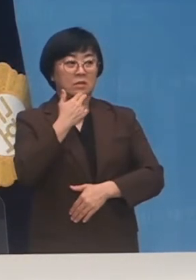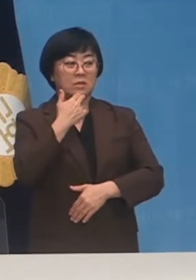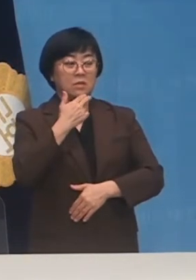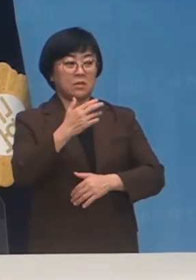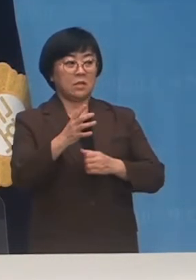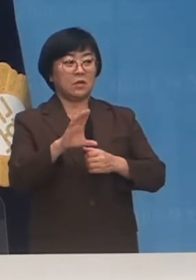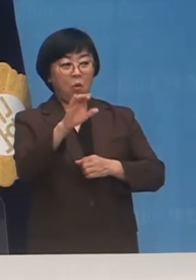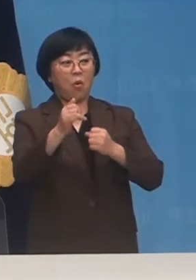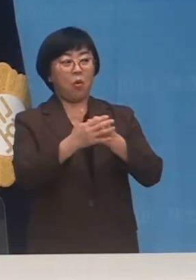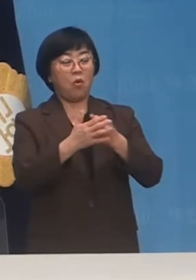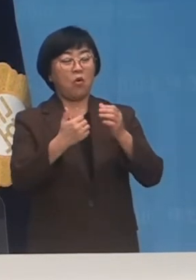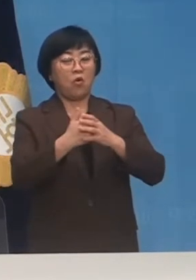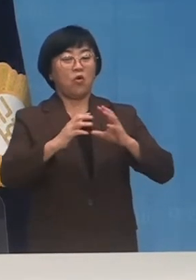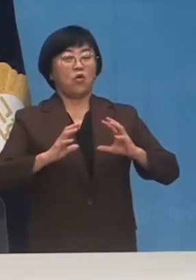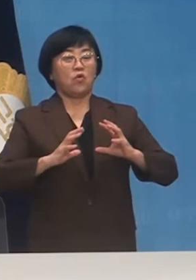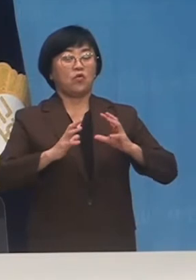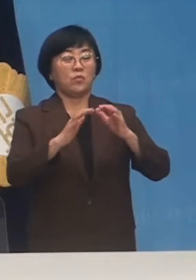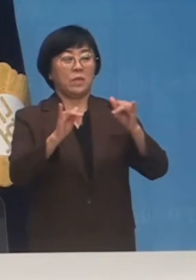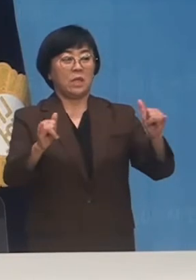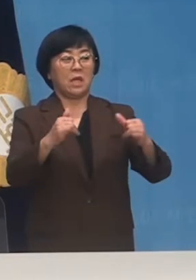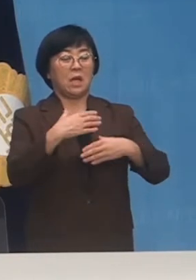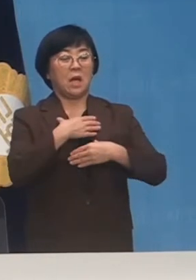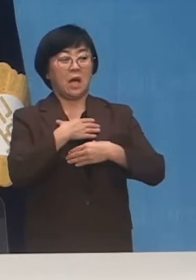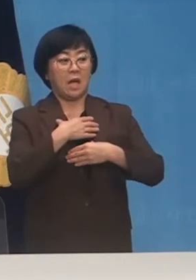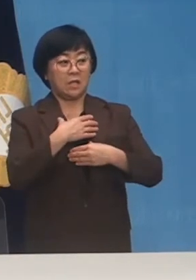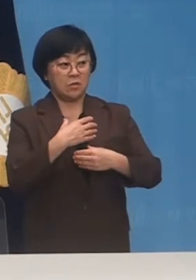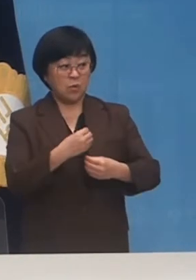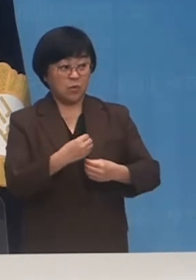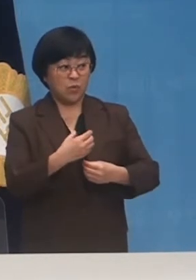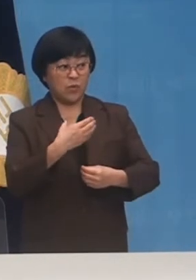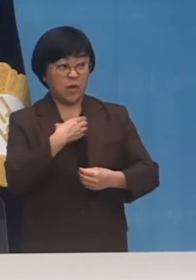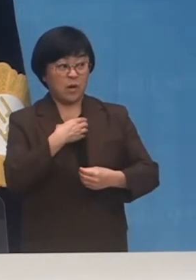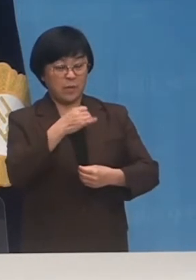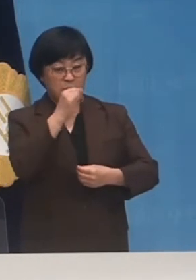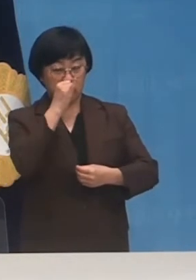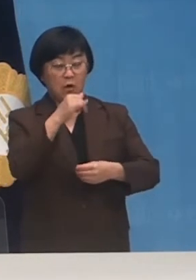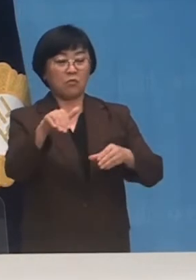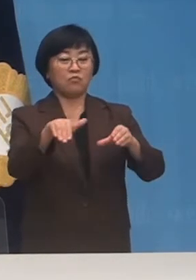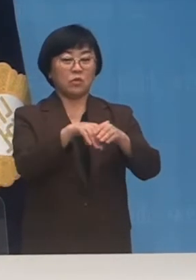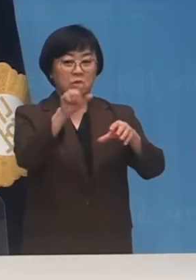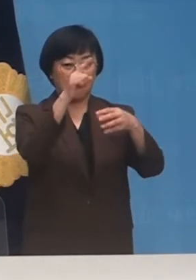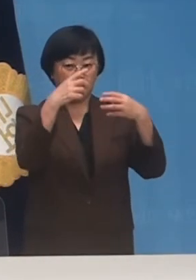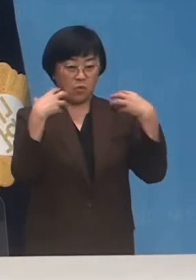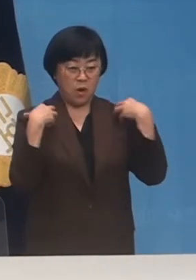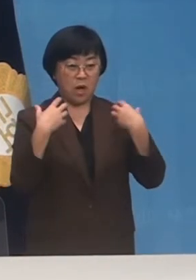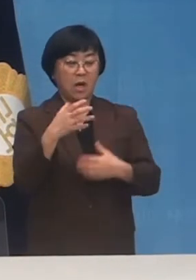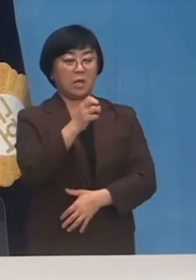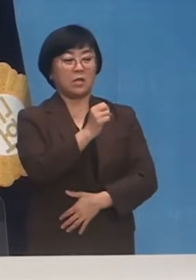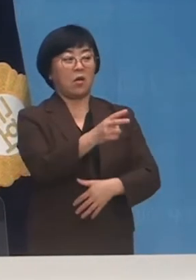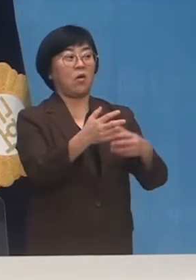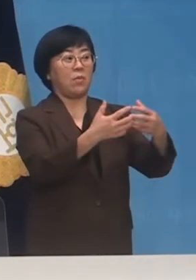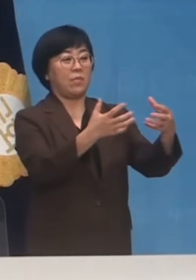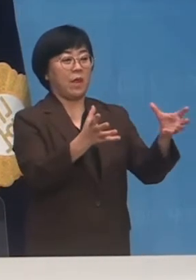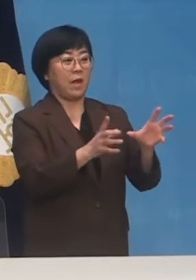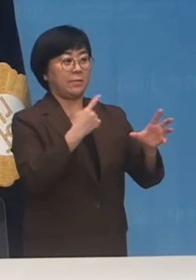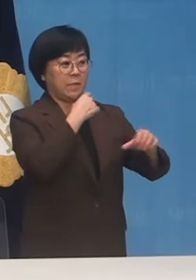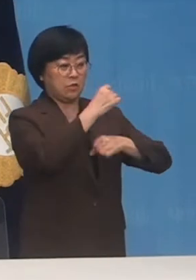장래와 국민의 안위까지 위태로워졌다. 문재인 정권과 여당인